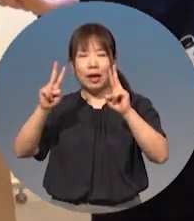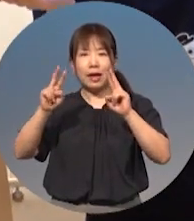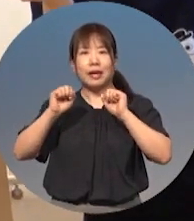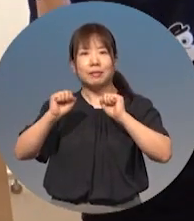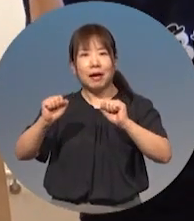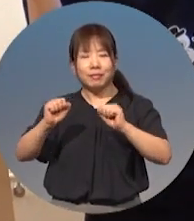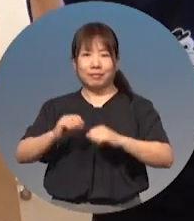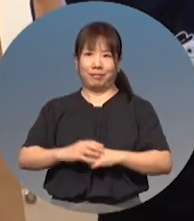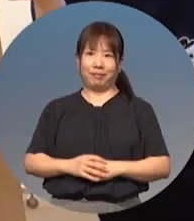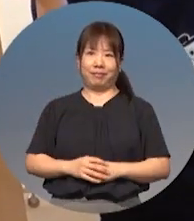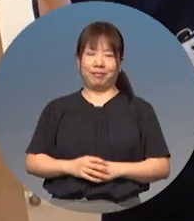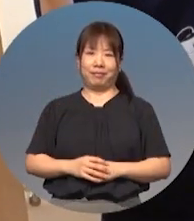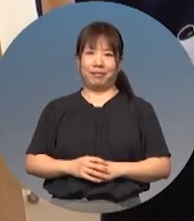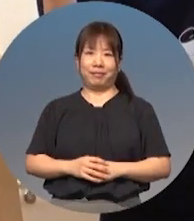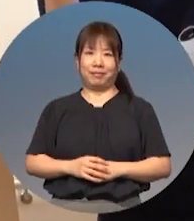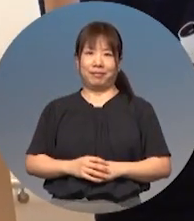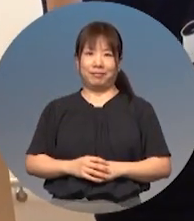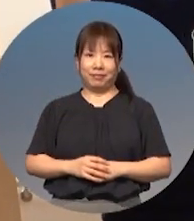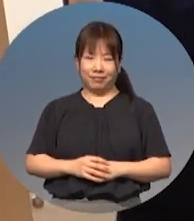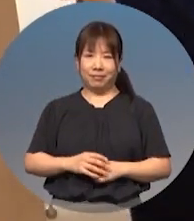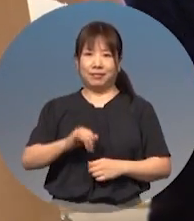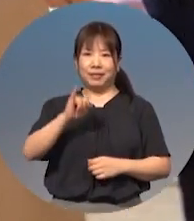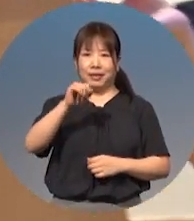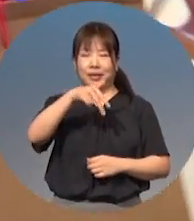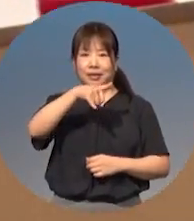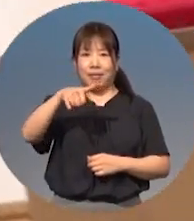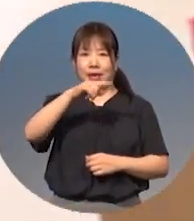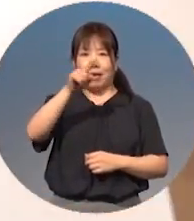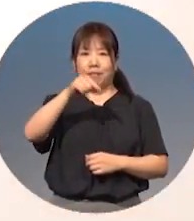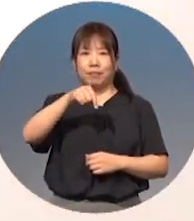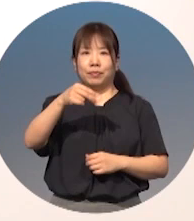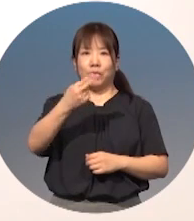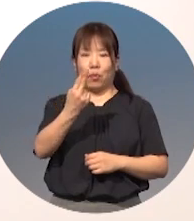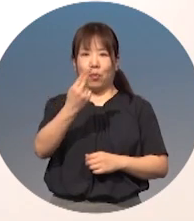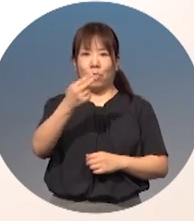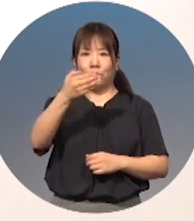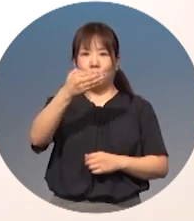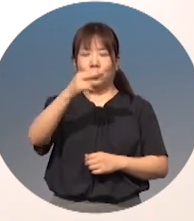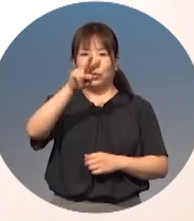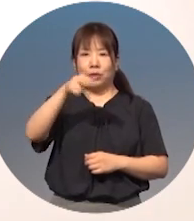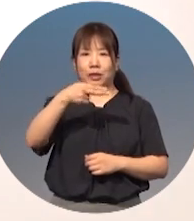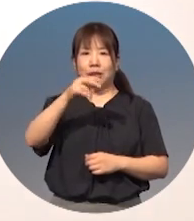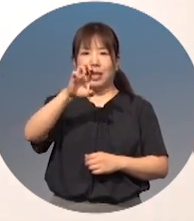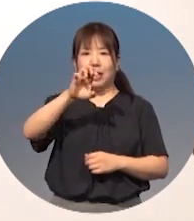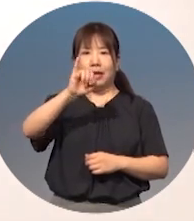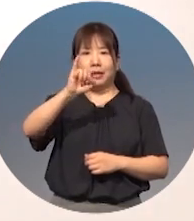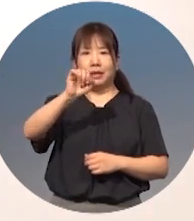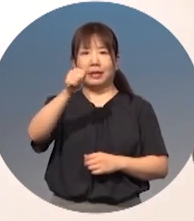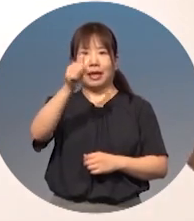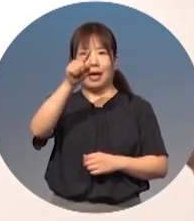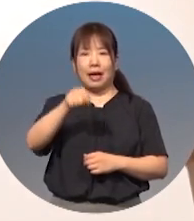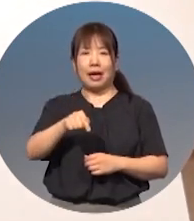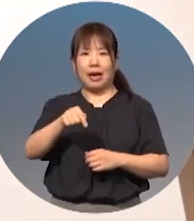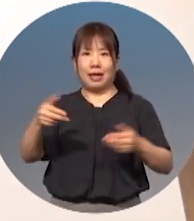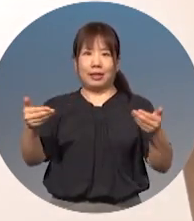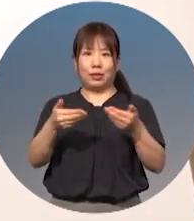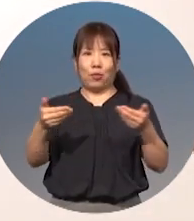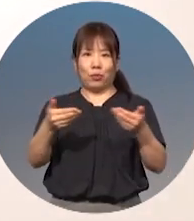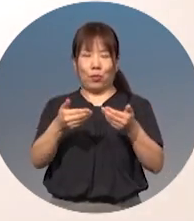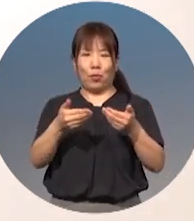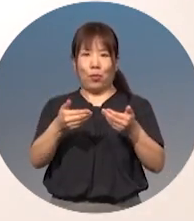イベントクリエイターの仕事ではライブが開催され参加した子どもたちが歌を披露していました